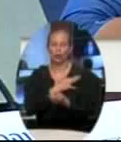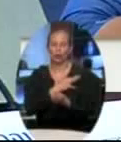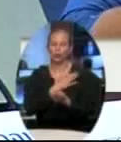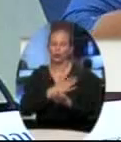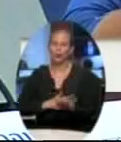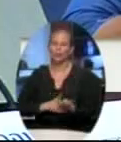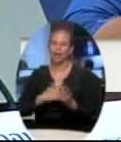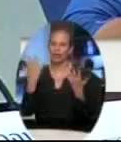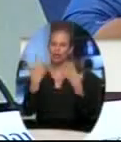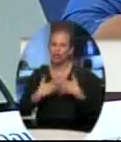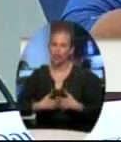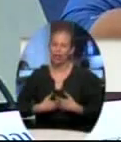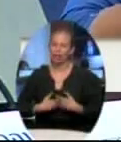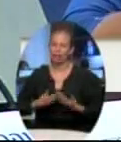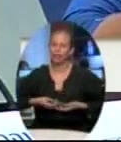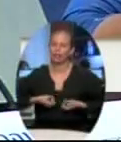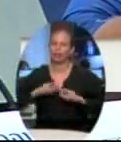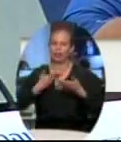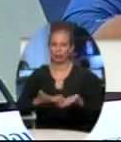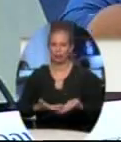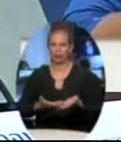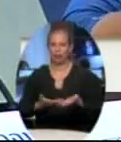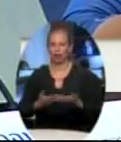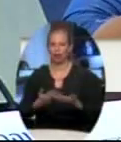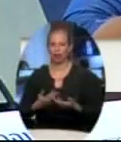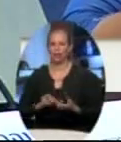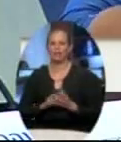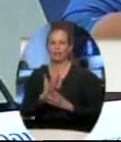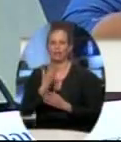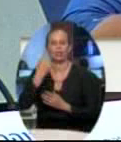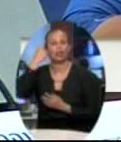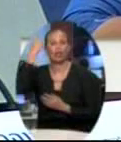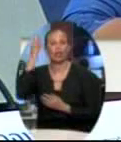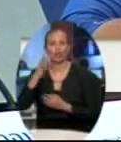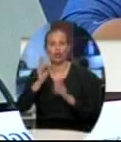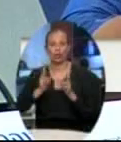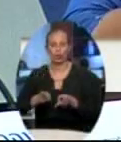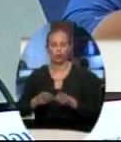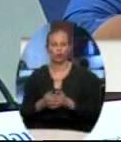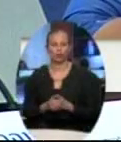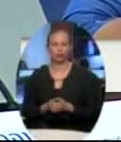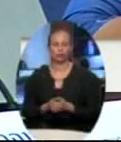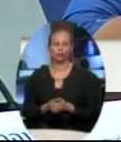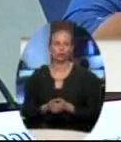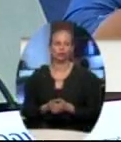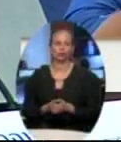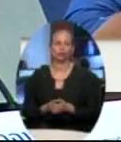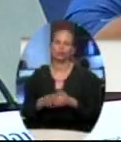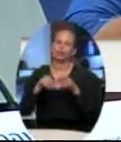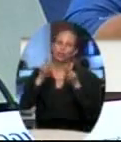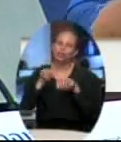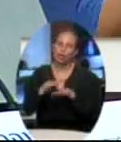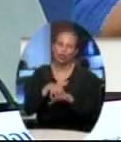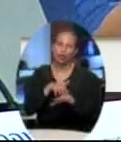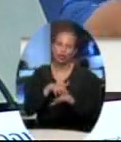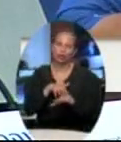רוצה לתת מעצמה, היא רוצה להביא את עצמה, את הידע שיש לה, את היכולות שיש לה. ויש לי איזושהי הרגשה, זה לא